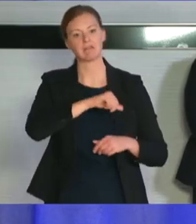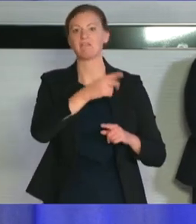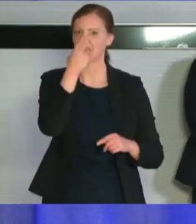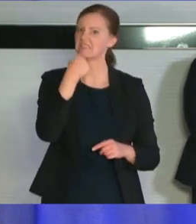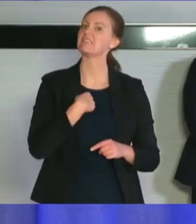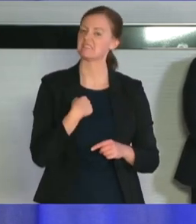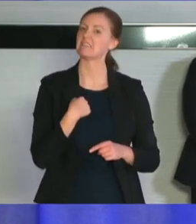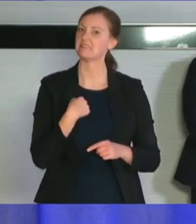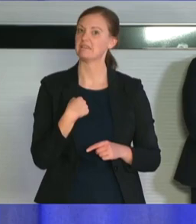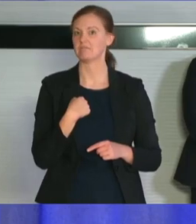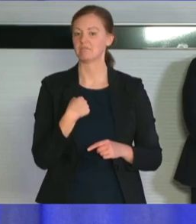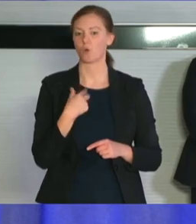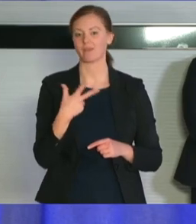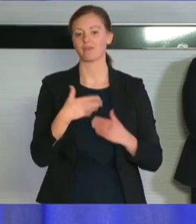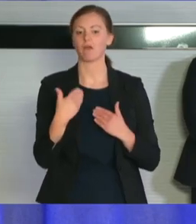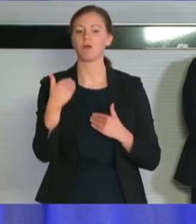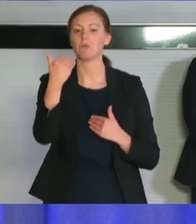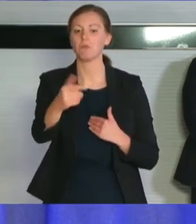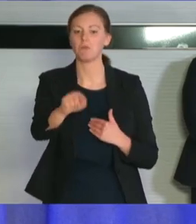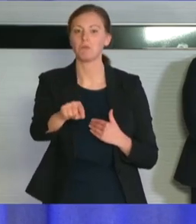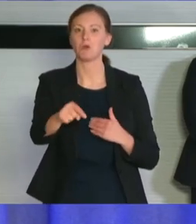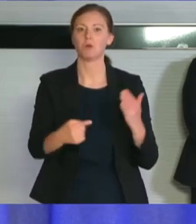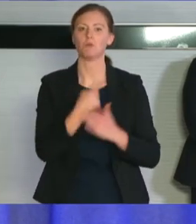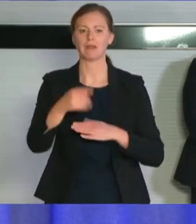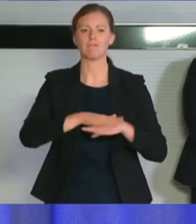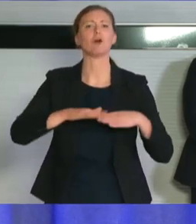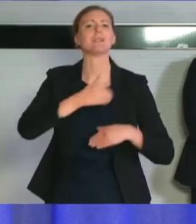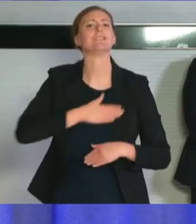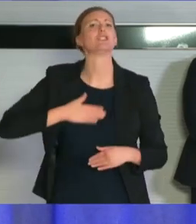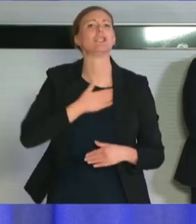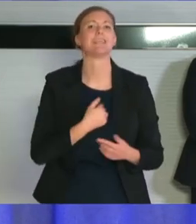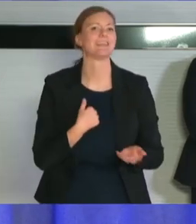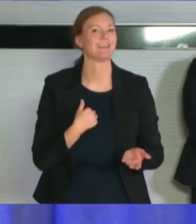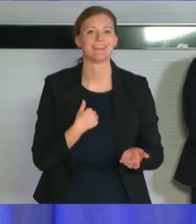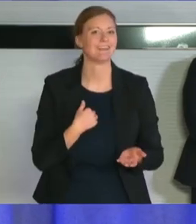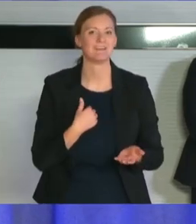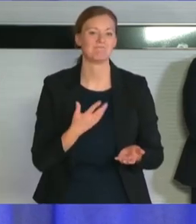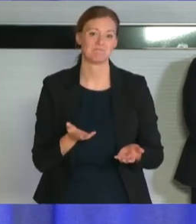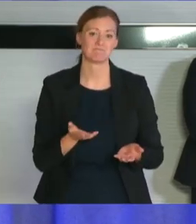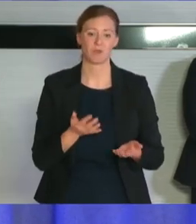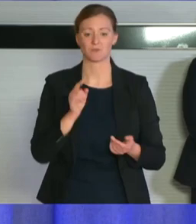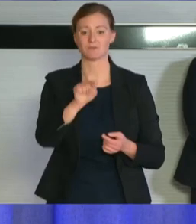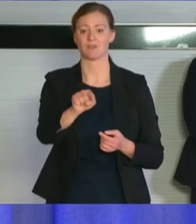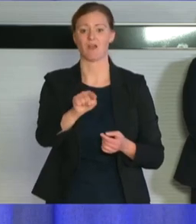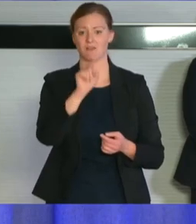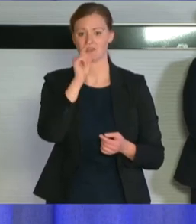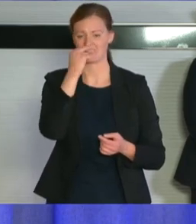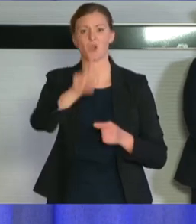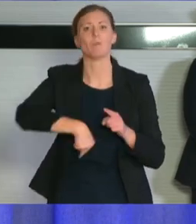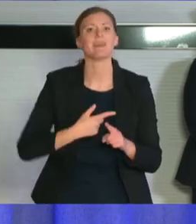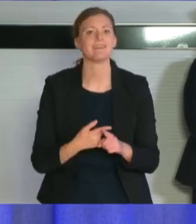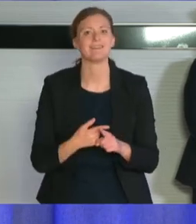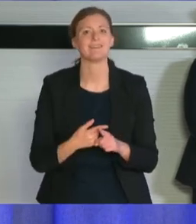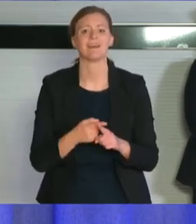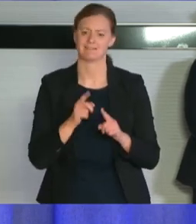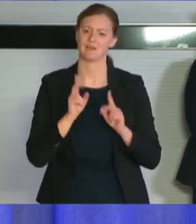morgen, eller om 3 dager, så kanskje jeg følte meg syk. Det er jo, og så skal du teste det hver dag, det er jo